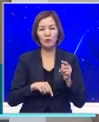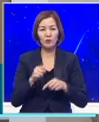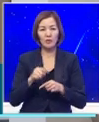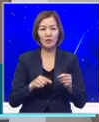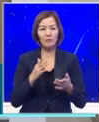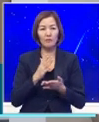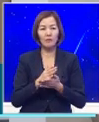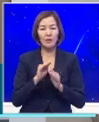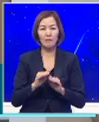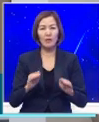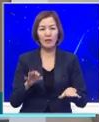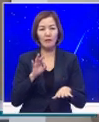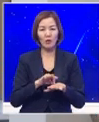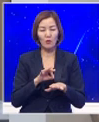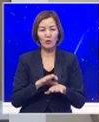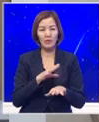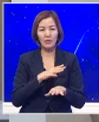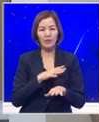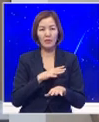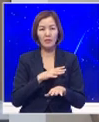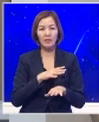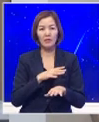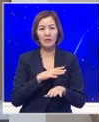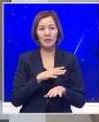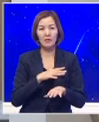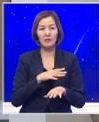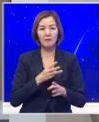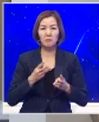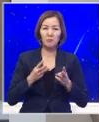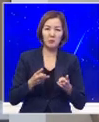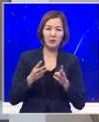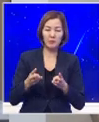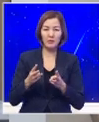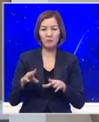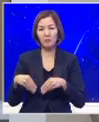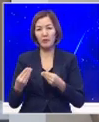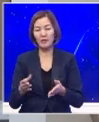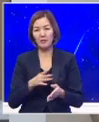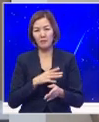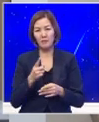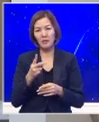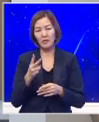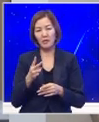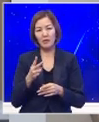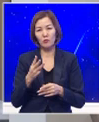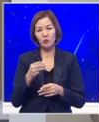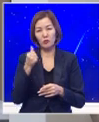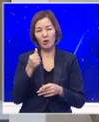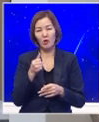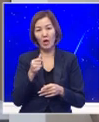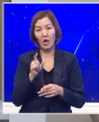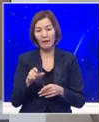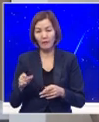балдары ауыратын, осы аурулармен мен сол кісілерге пісіріп беріп жүргенмін. Осы жоба берекелі әйел басталғалы